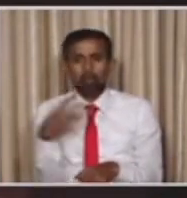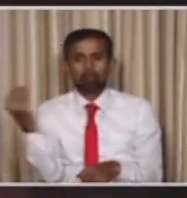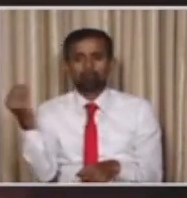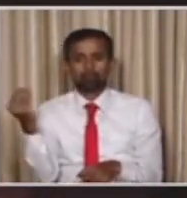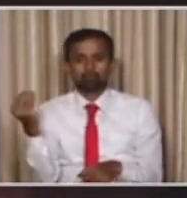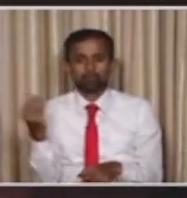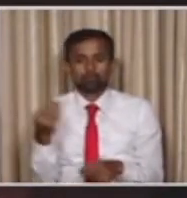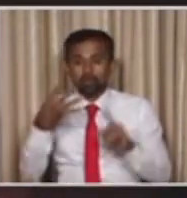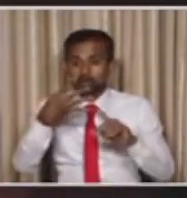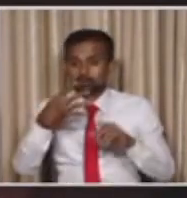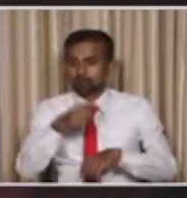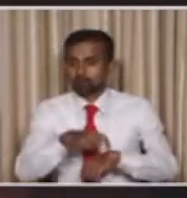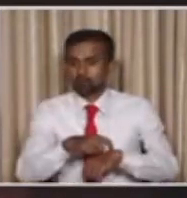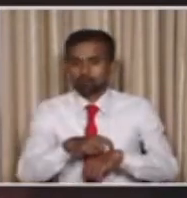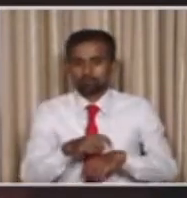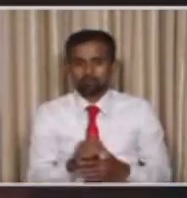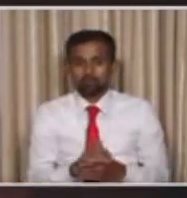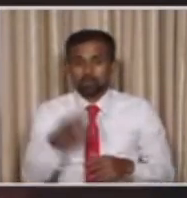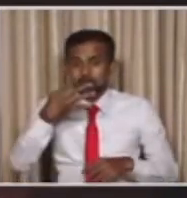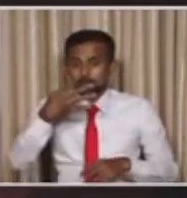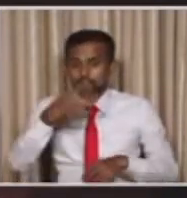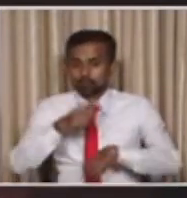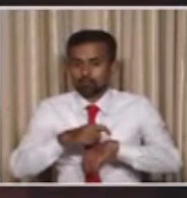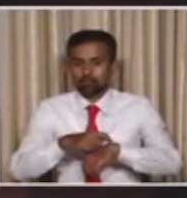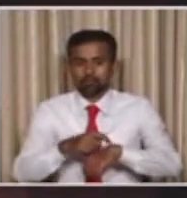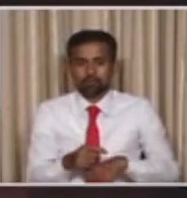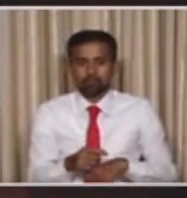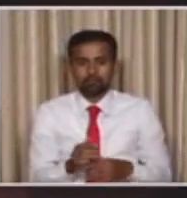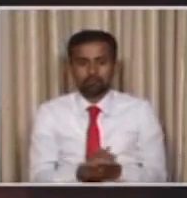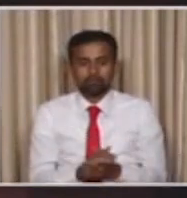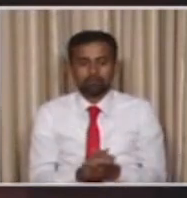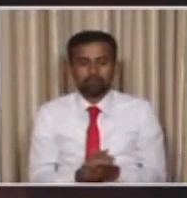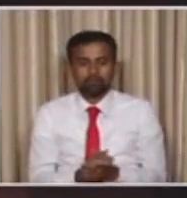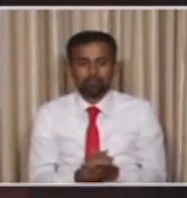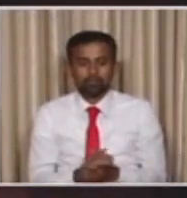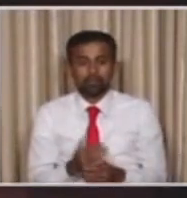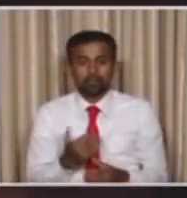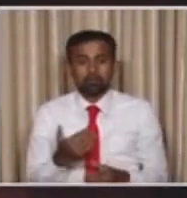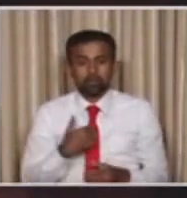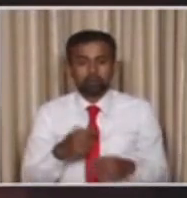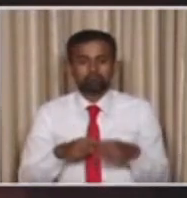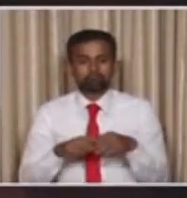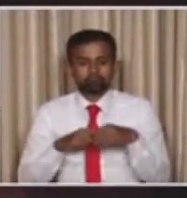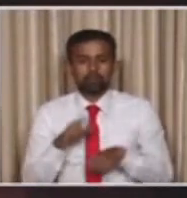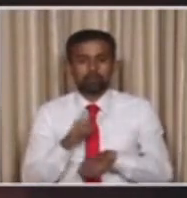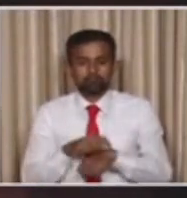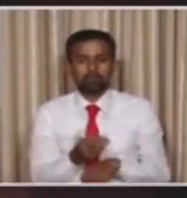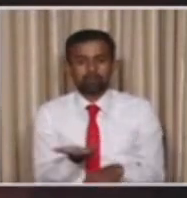දැන් හතරවෙනි වතාව නෑ ඔබතුමාගේ හතරවෙනි වතාව ඔබතුමා කරගෙන යන්න කරලා මට මේ ප්‍රශ්නේ අහන්න ඉඩ